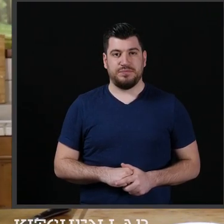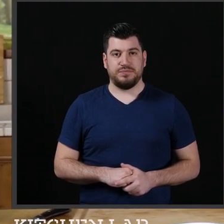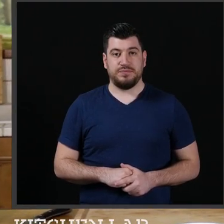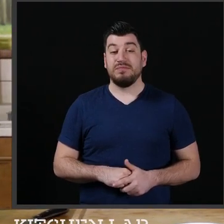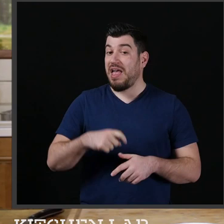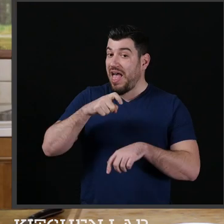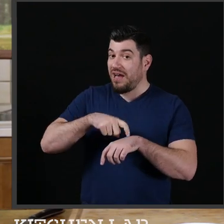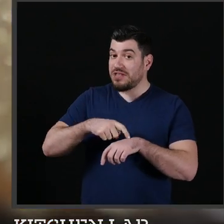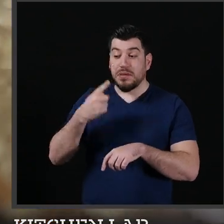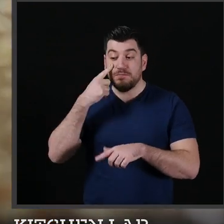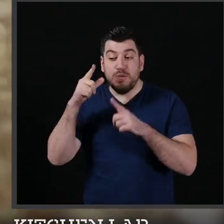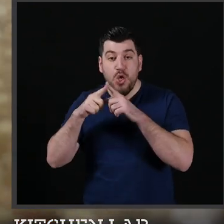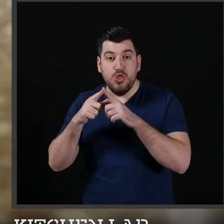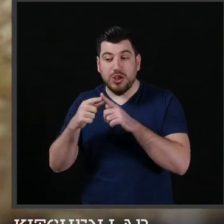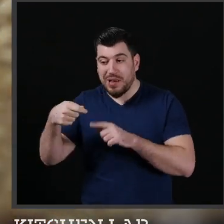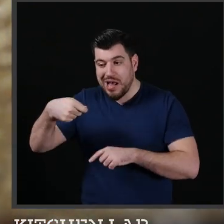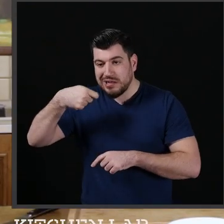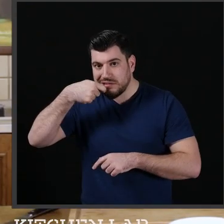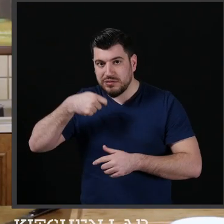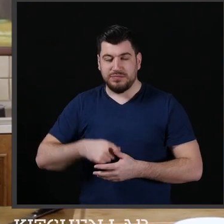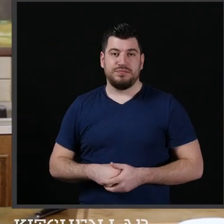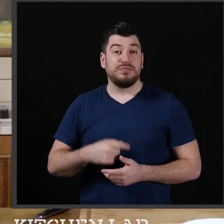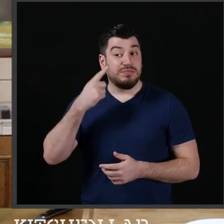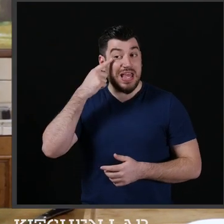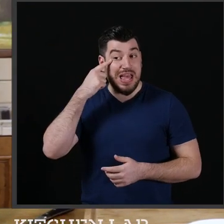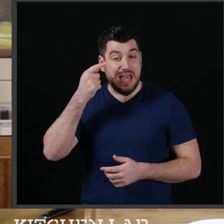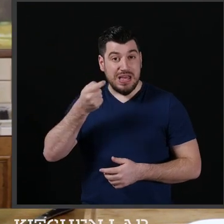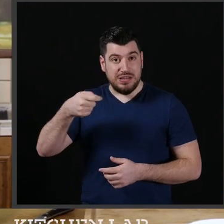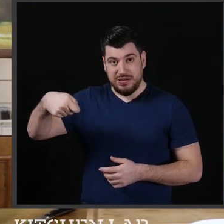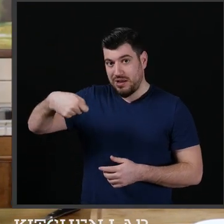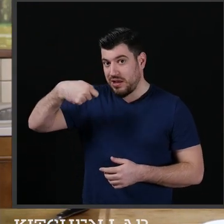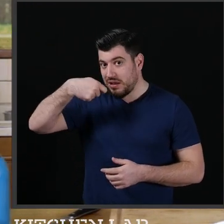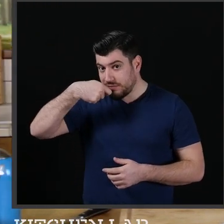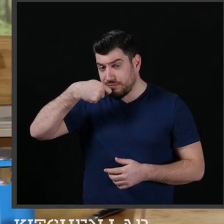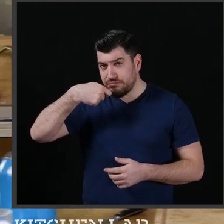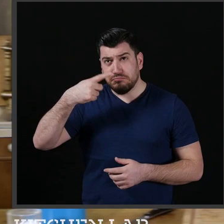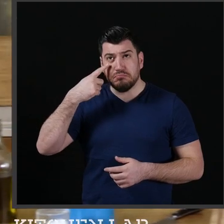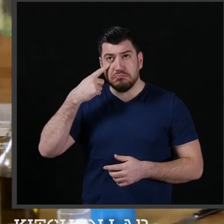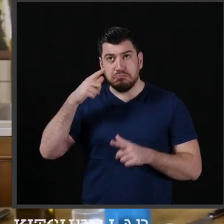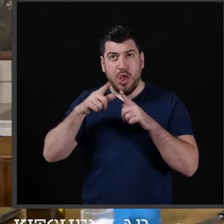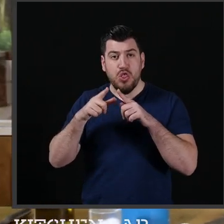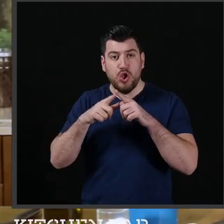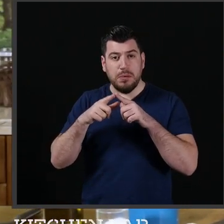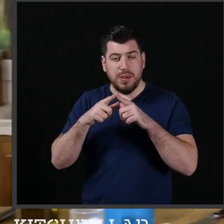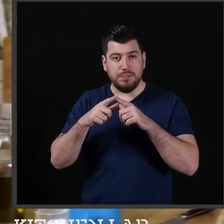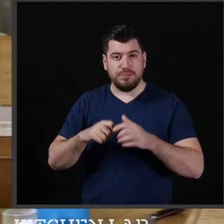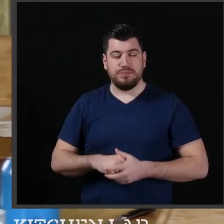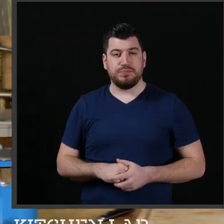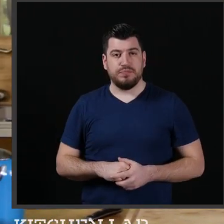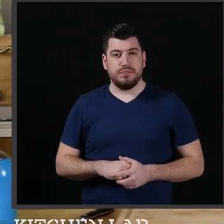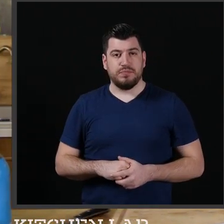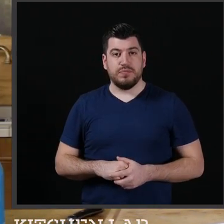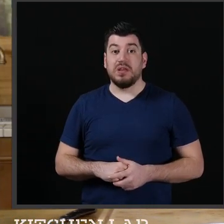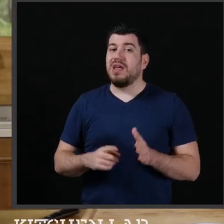Ήρθε η ώρα της δοκιμής. Παίρνουμε λίγο ριζάκι και δοκιμάζουμε. Πρέπει να είναι